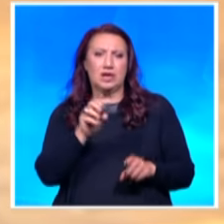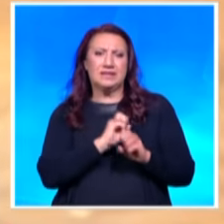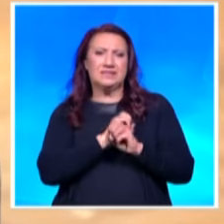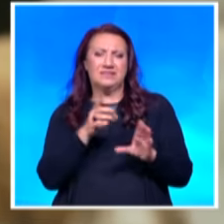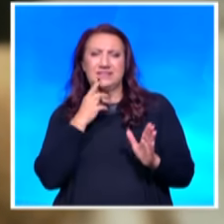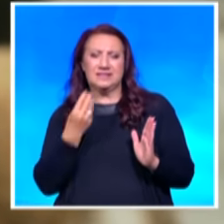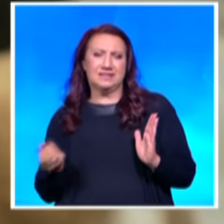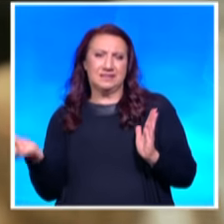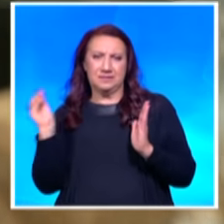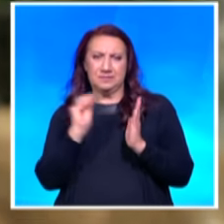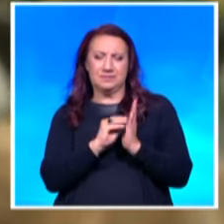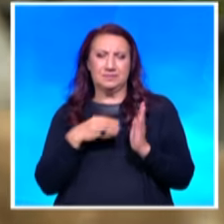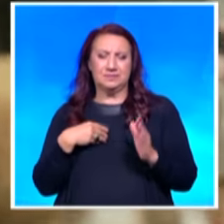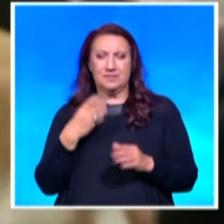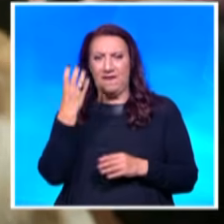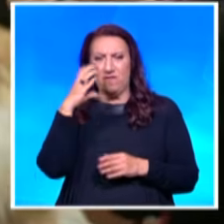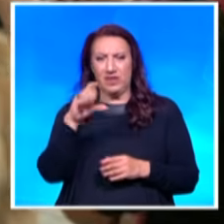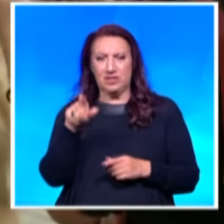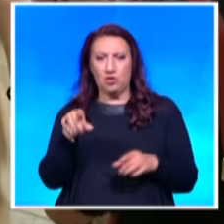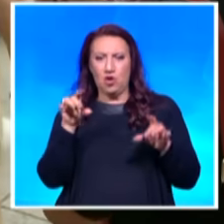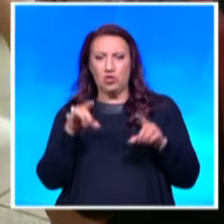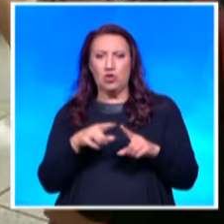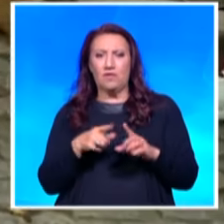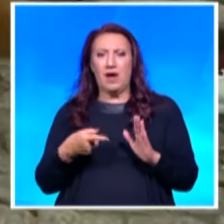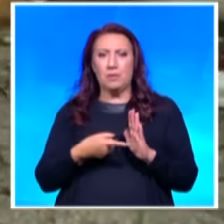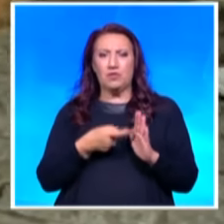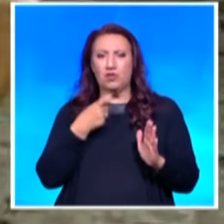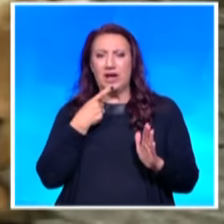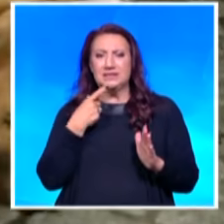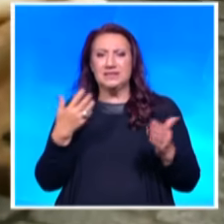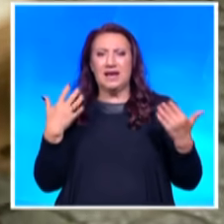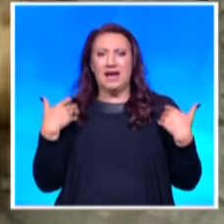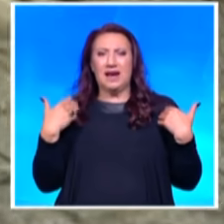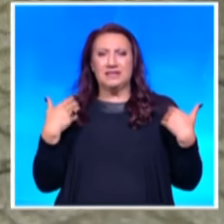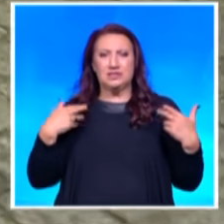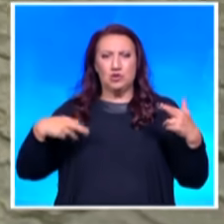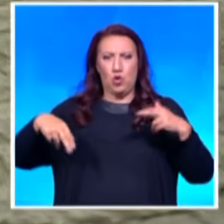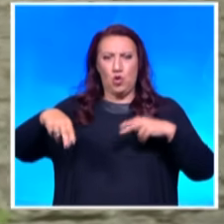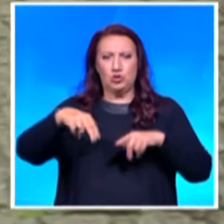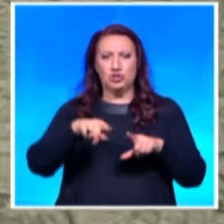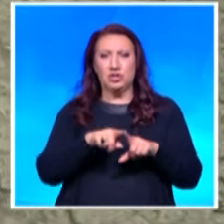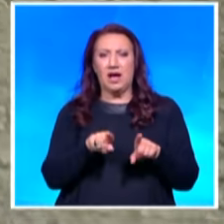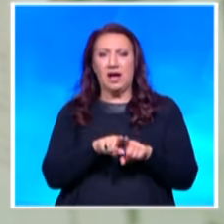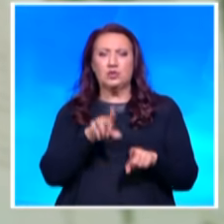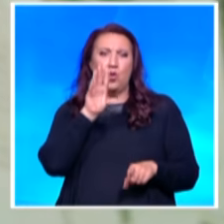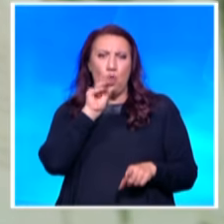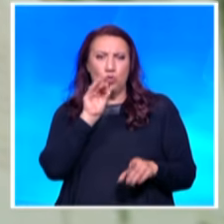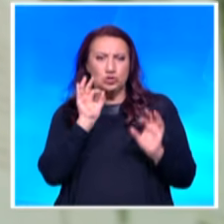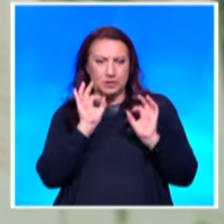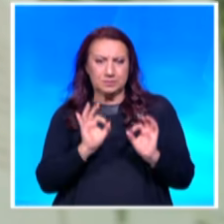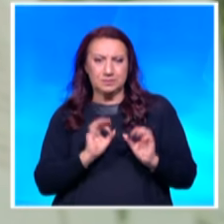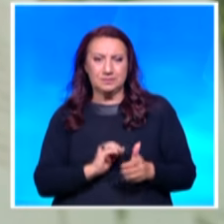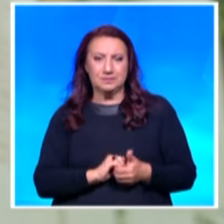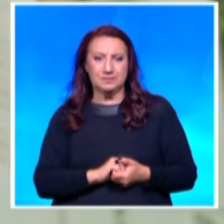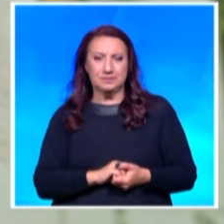качва видеоклиповете си. Най-новата му провокация е да се разхожда по улиците на Токио като четириног домашен